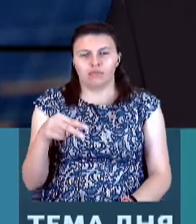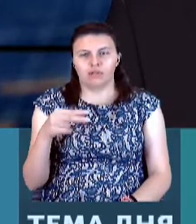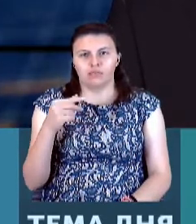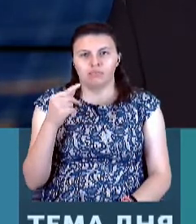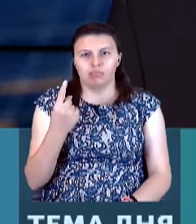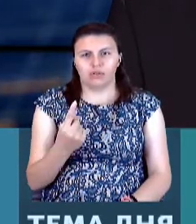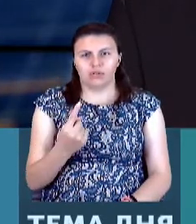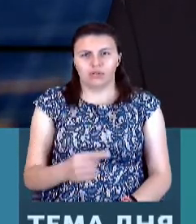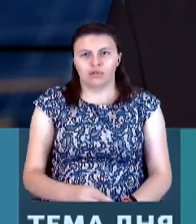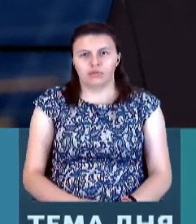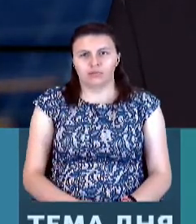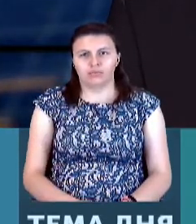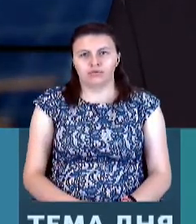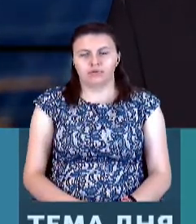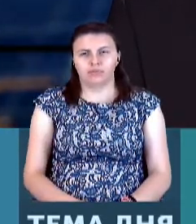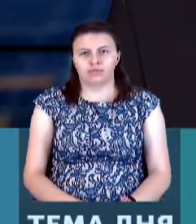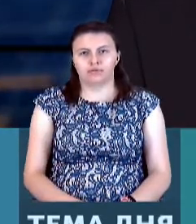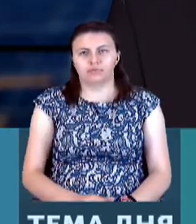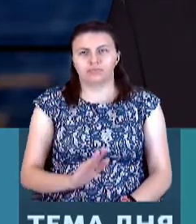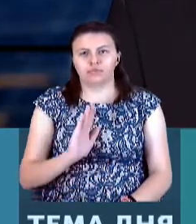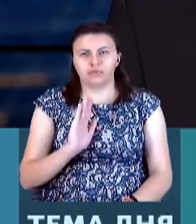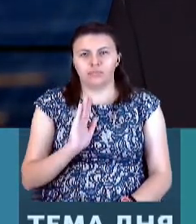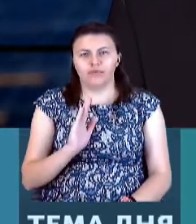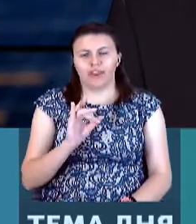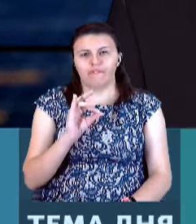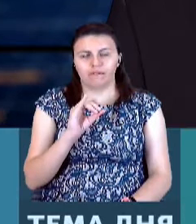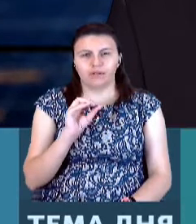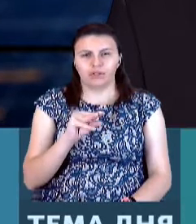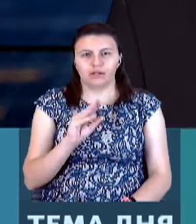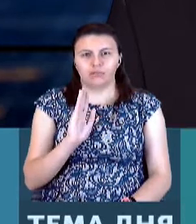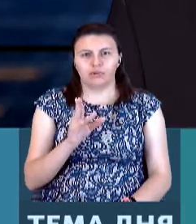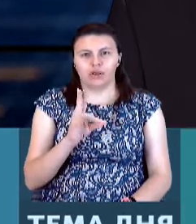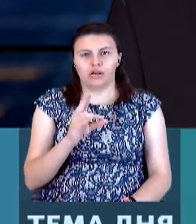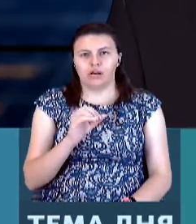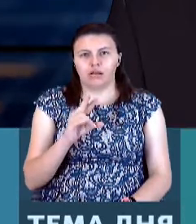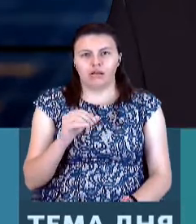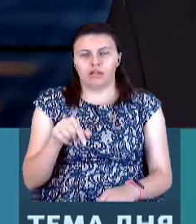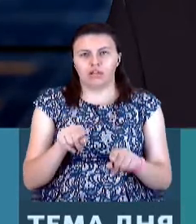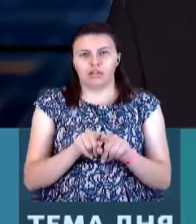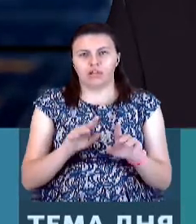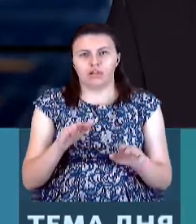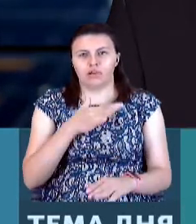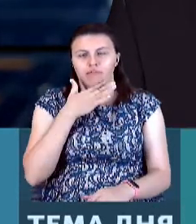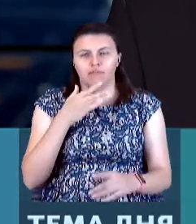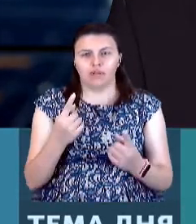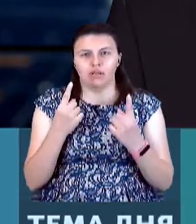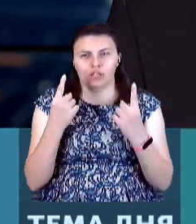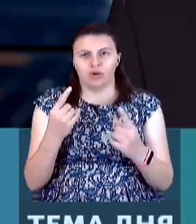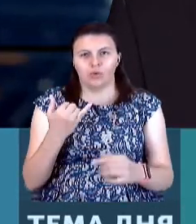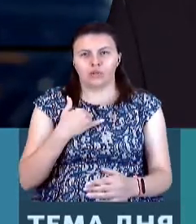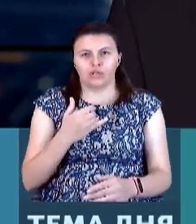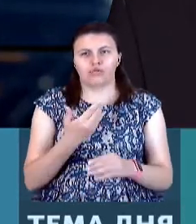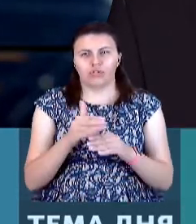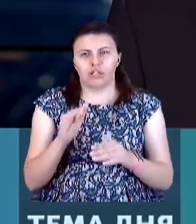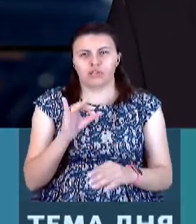певний ефект тут буде, але він буде не такий великий, тому що у нас дуже велика частка у споживанні імпорта. Ми купуємо